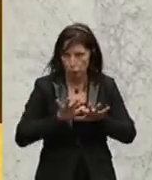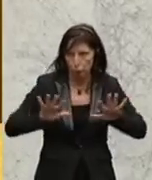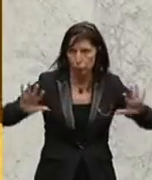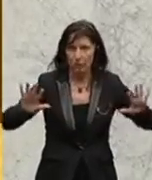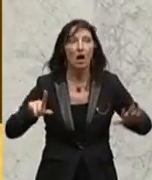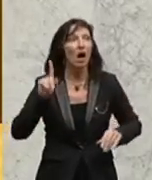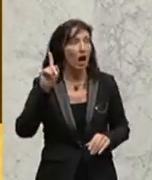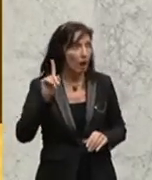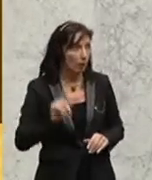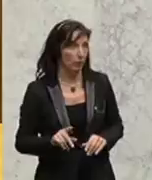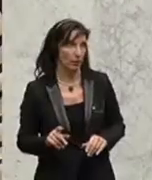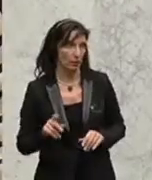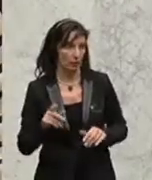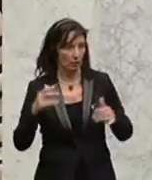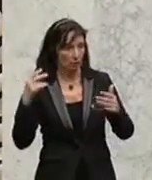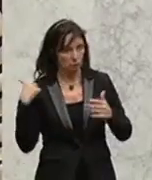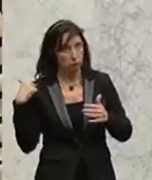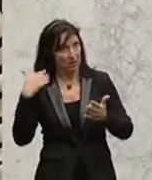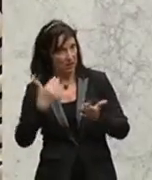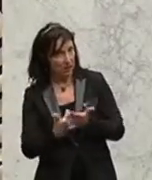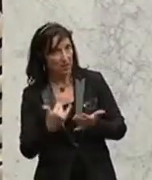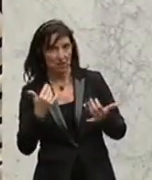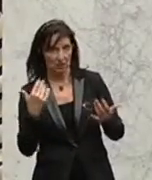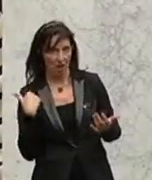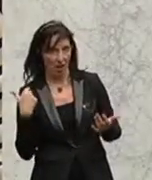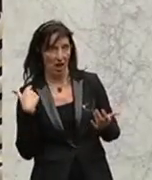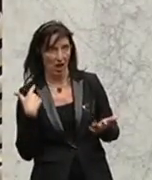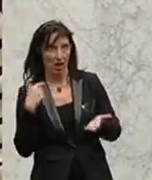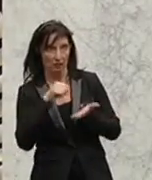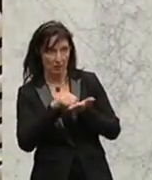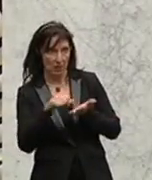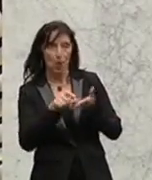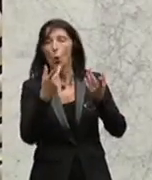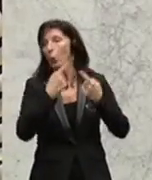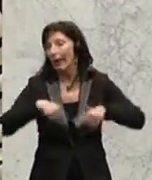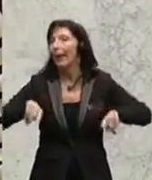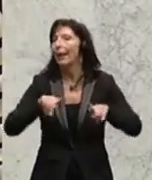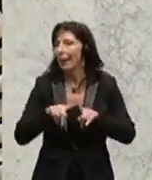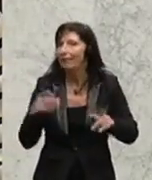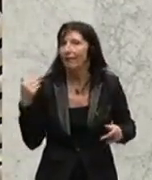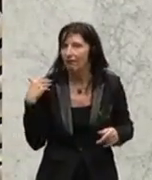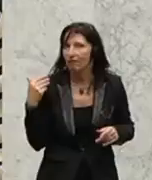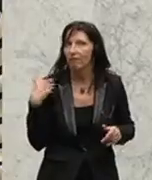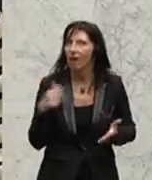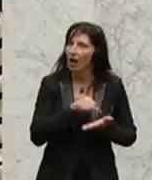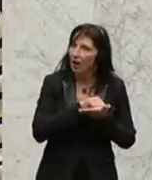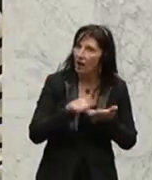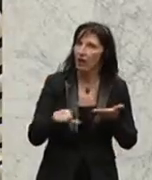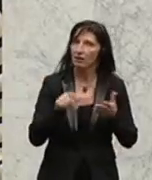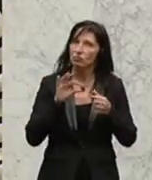Verdoppelung dessen, was wir bis jetzt geleistet haben, oder besser gesagt, was die Länder bis jetzt geleistet haben im